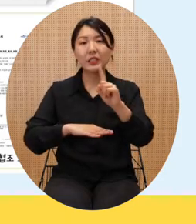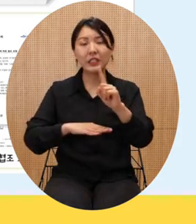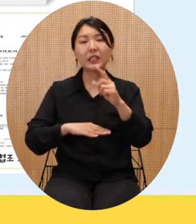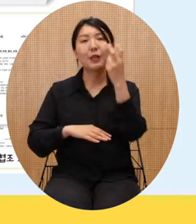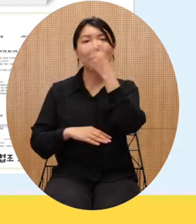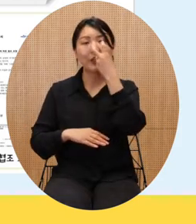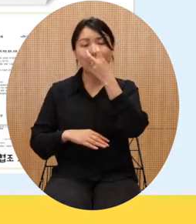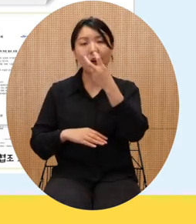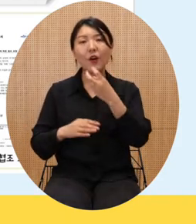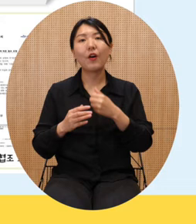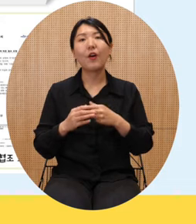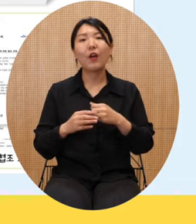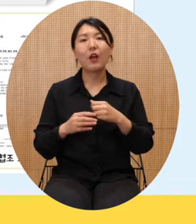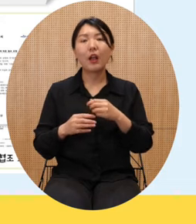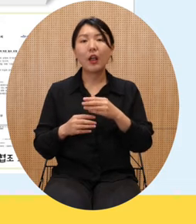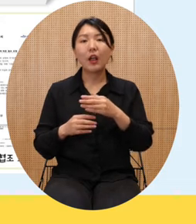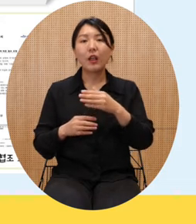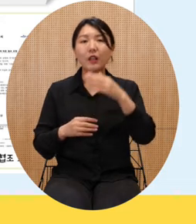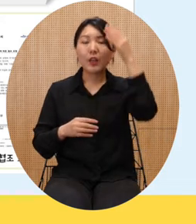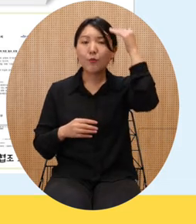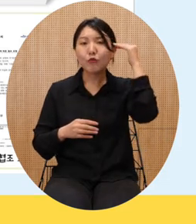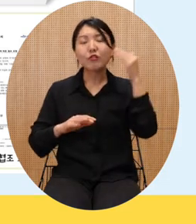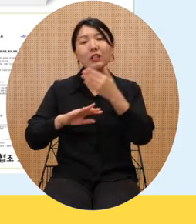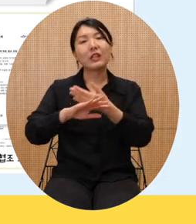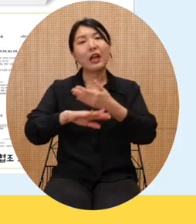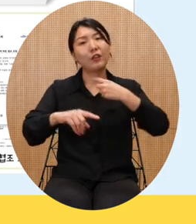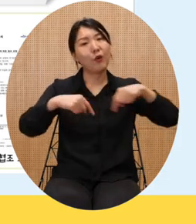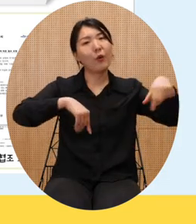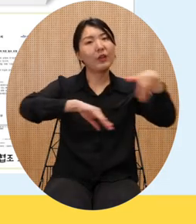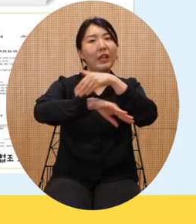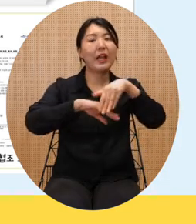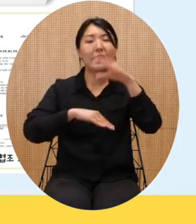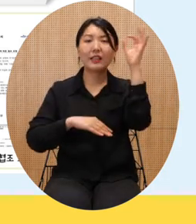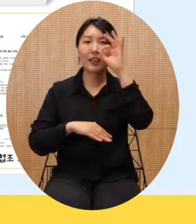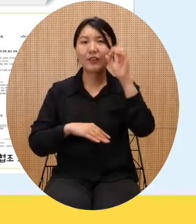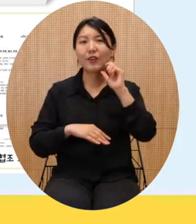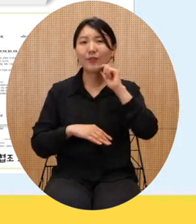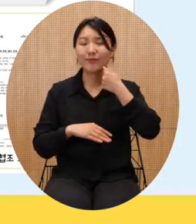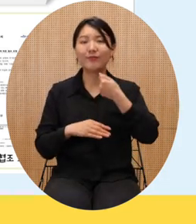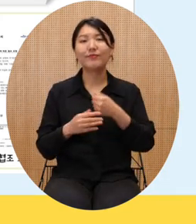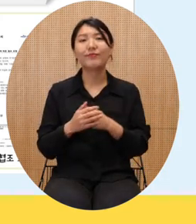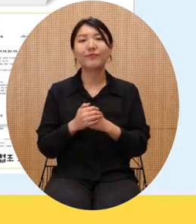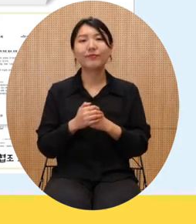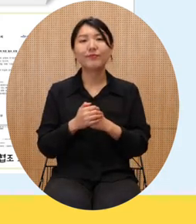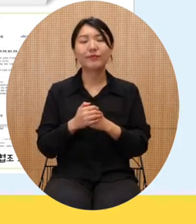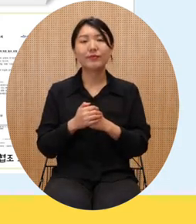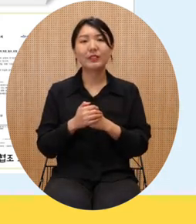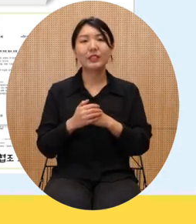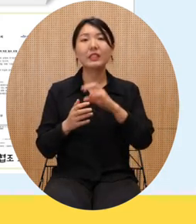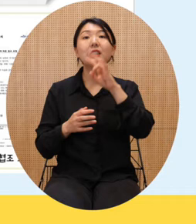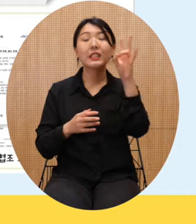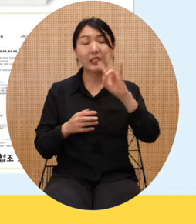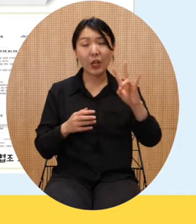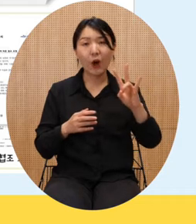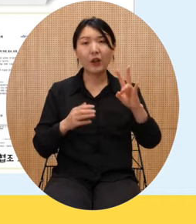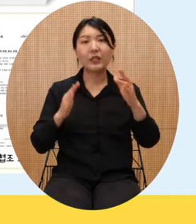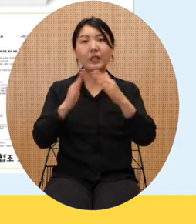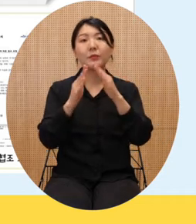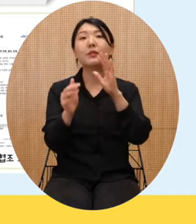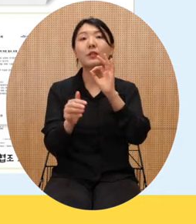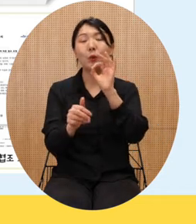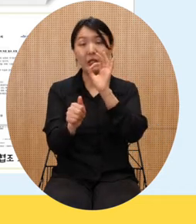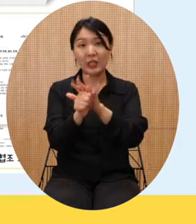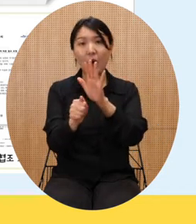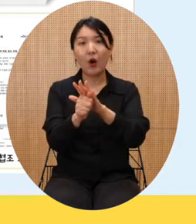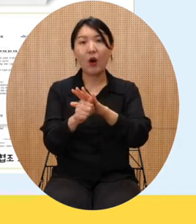성과가 뭐였는지를 살피는 작업도 우리나라 다른 정책에서 쉽게 찾아보기는 힘든 거라고 생각합니다. 이